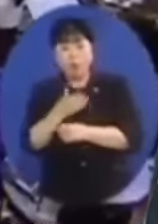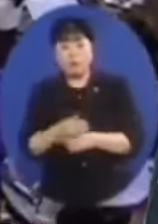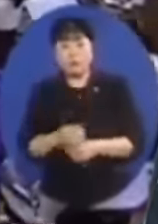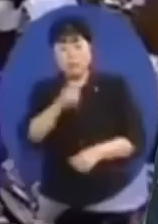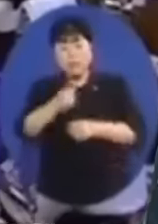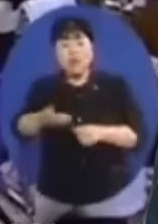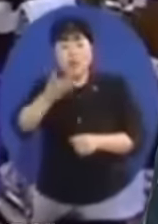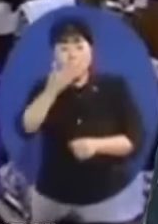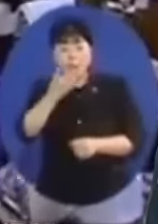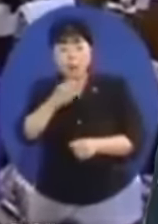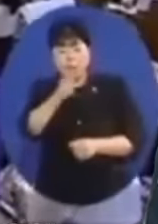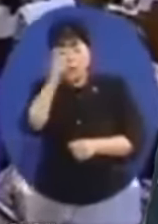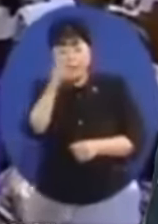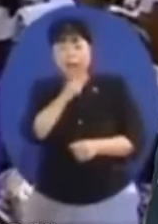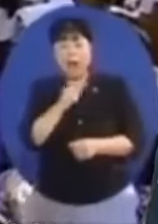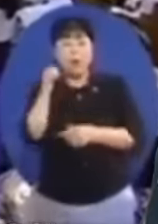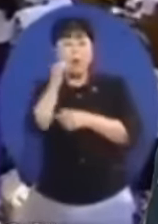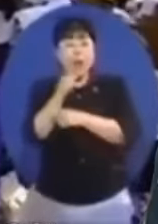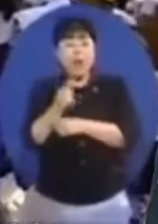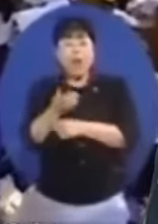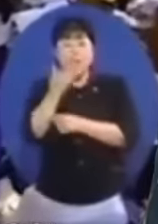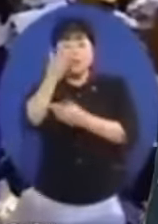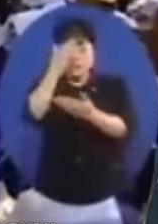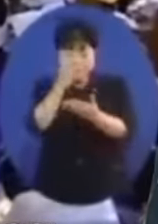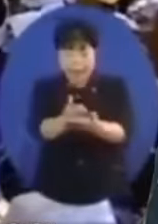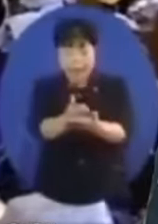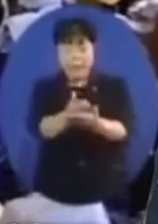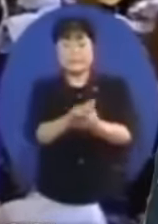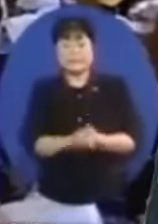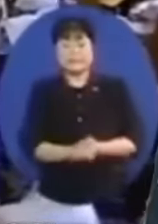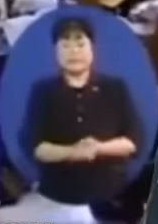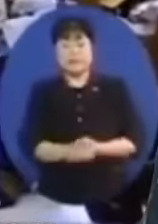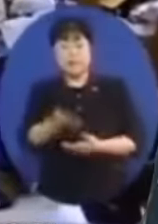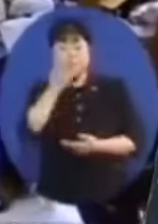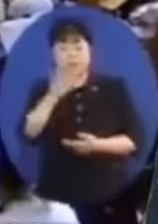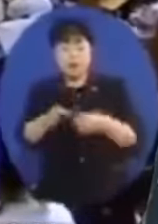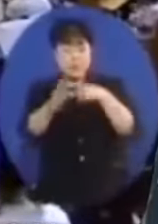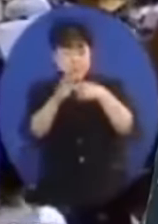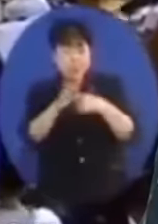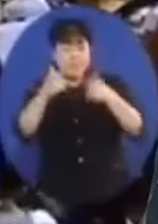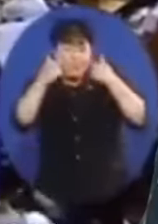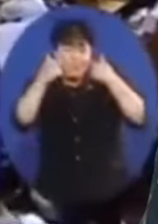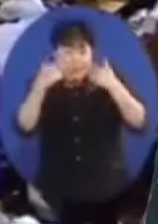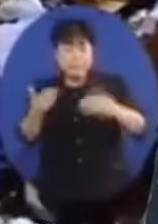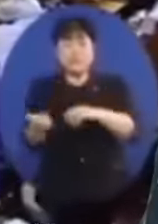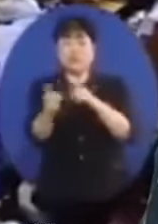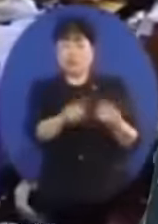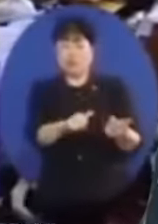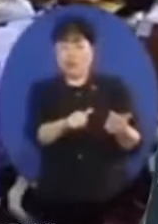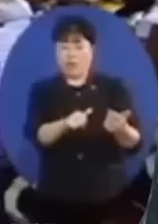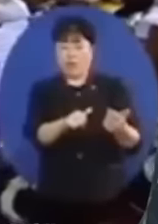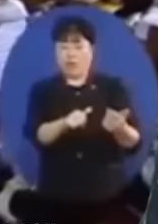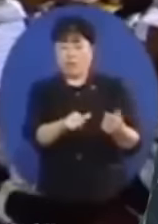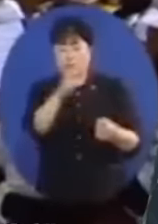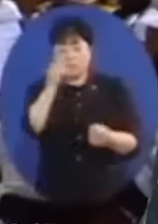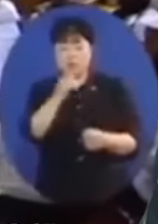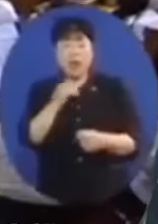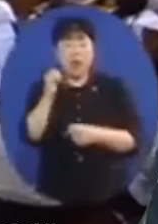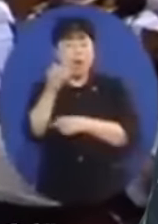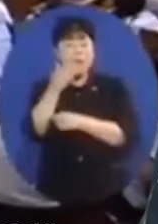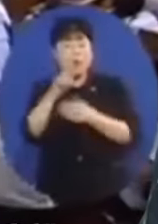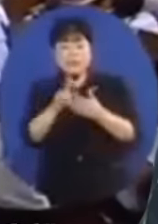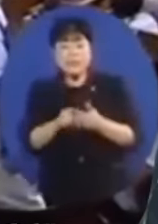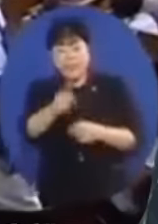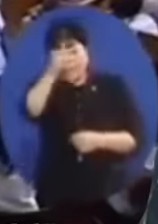임의로 먹되 선악을 알게 하는 나무의 열매는 먹지 말라. 내가 먹는 날에는 반드시 죽으리라. 선악과를 따먹었을